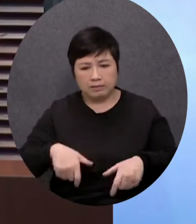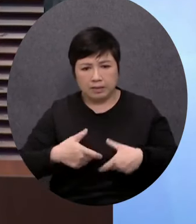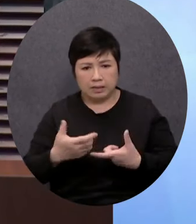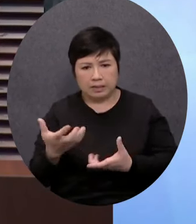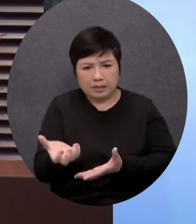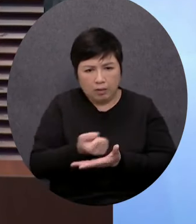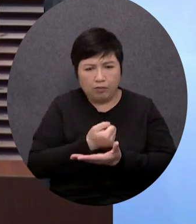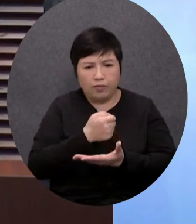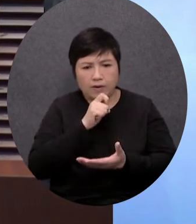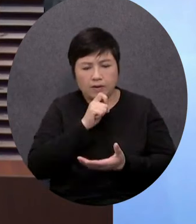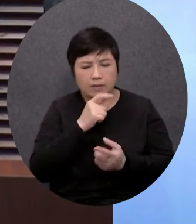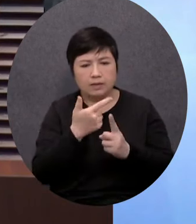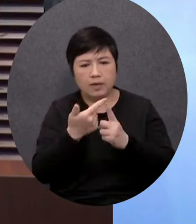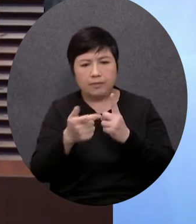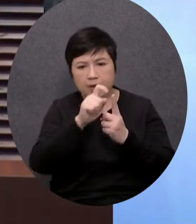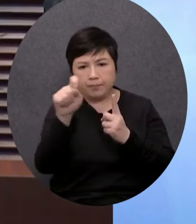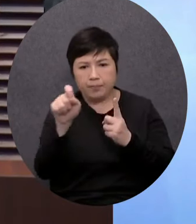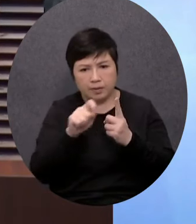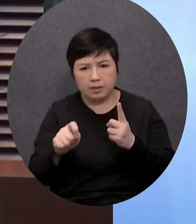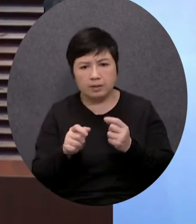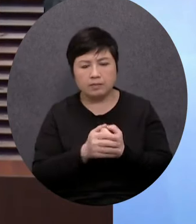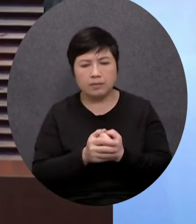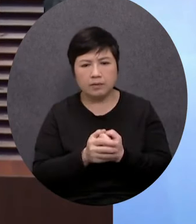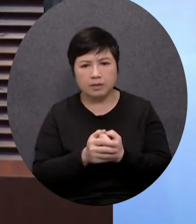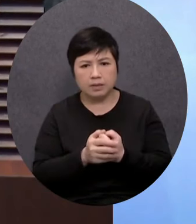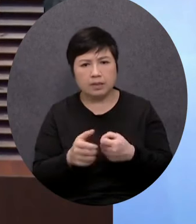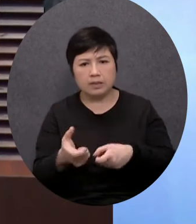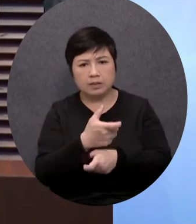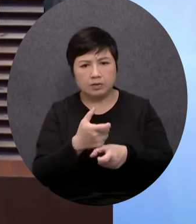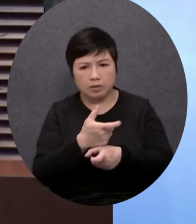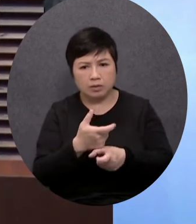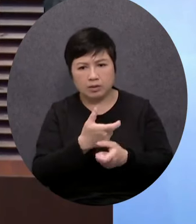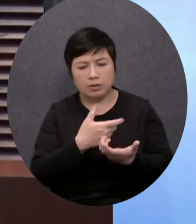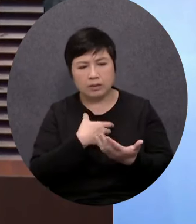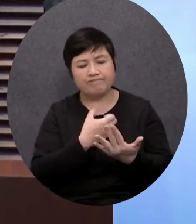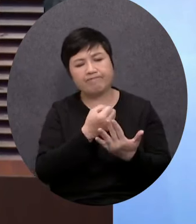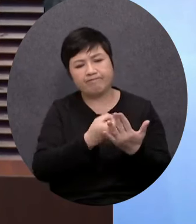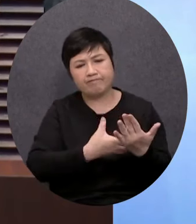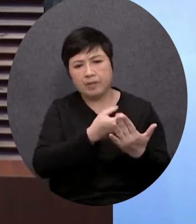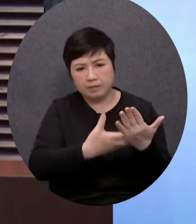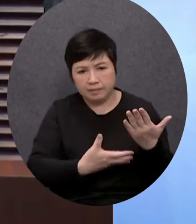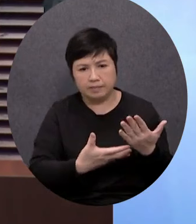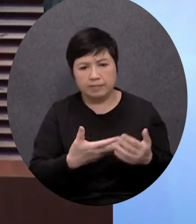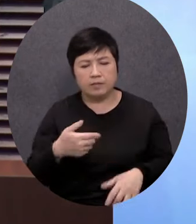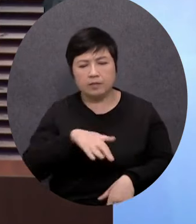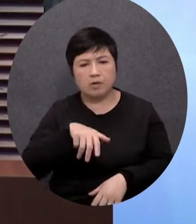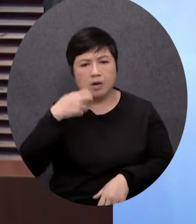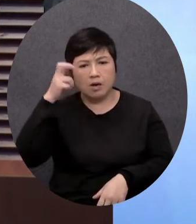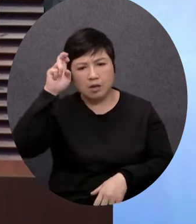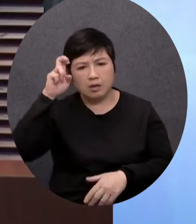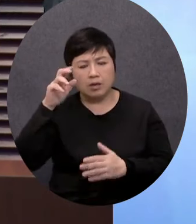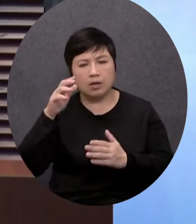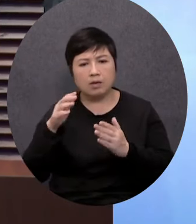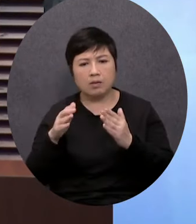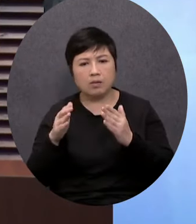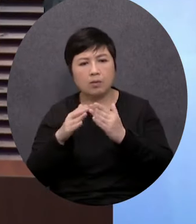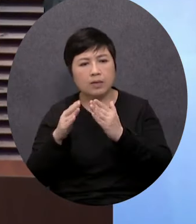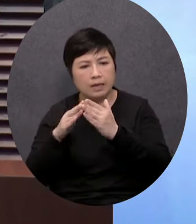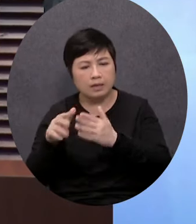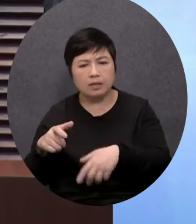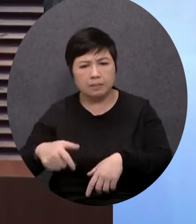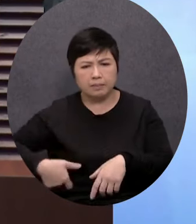本18% 呢一個咁樣嘅即係紀律財政紀律嚟嘅。咁當然我哋都會考慮家長即係家庭